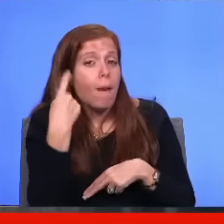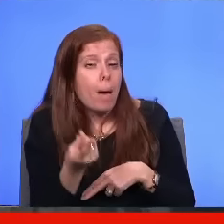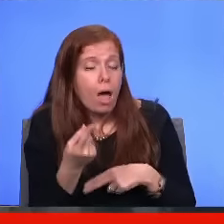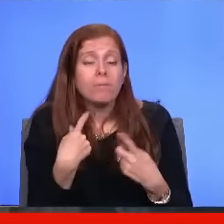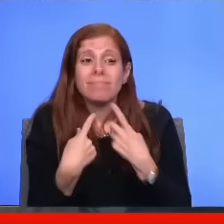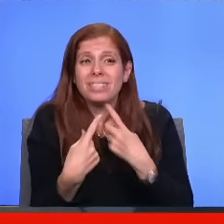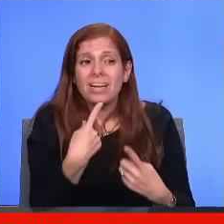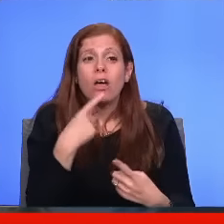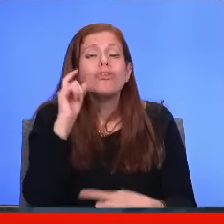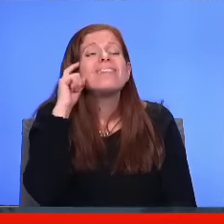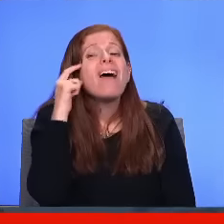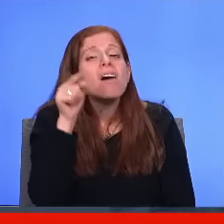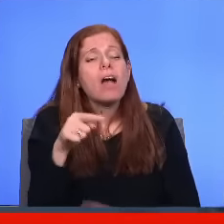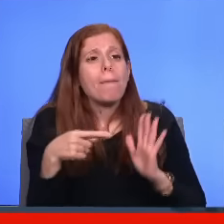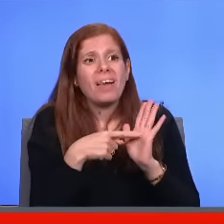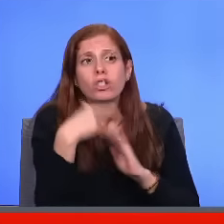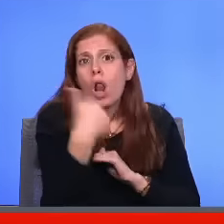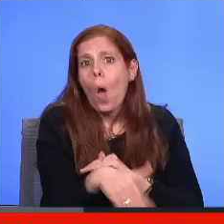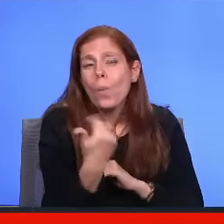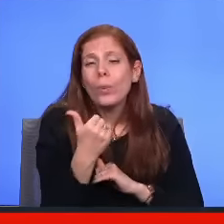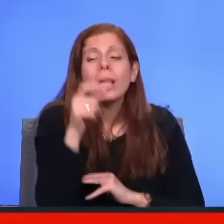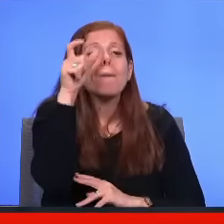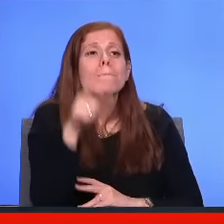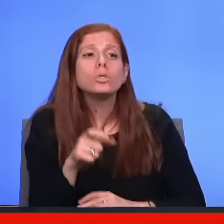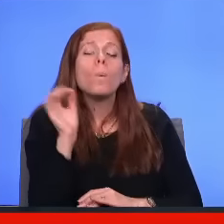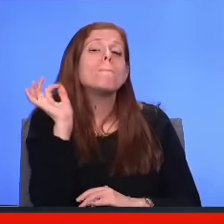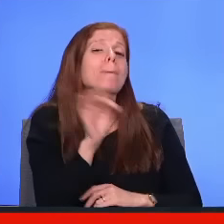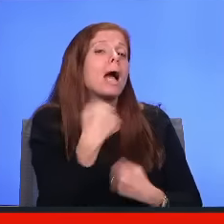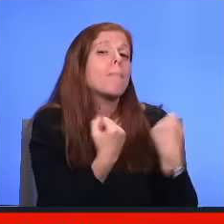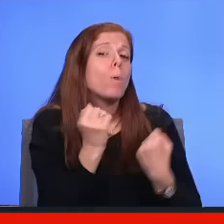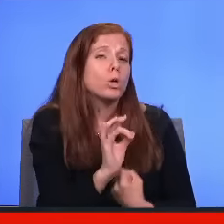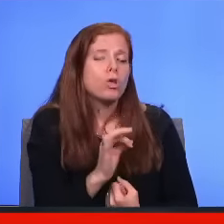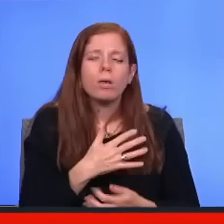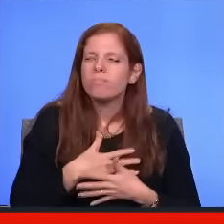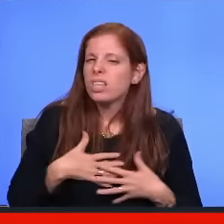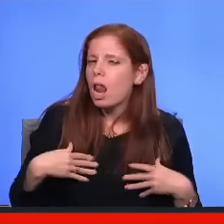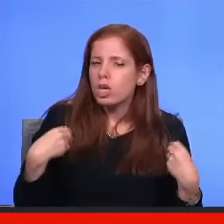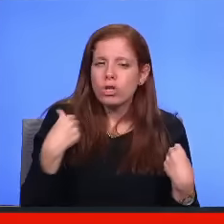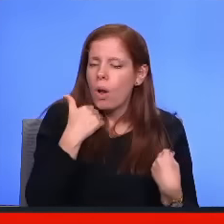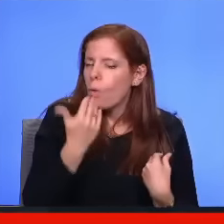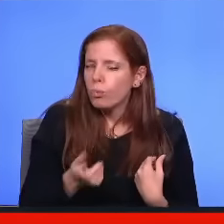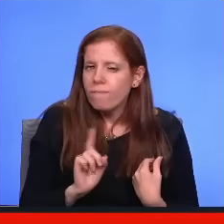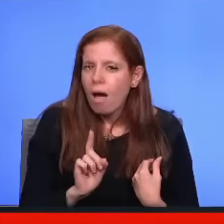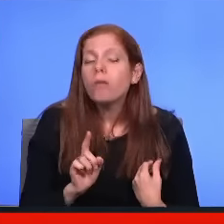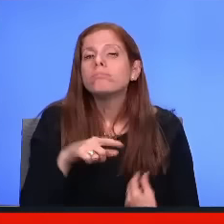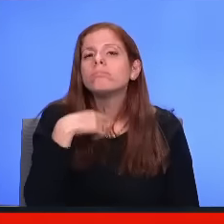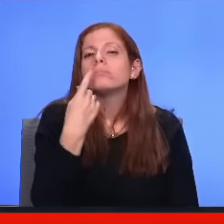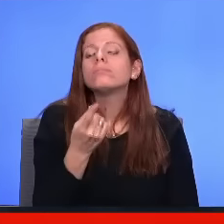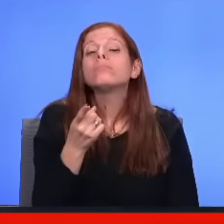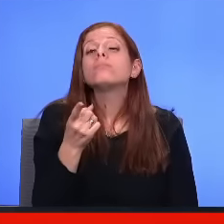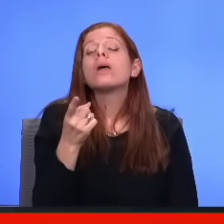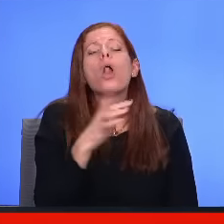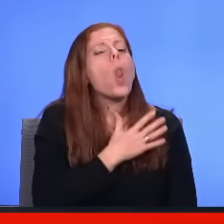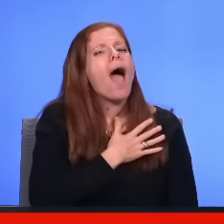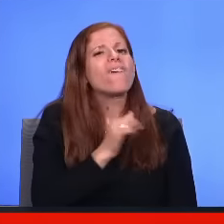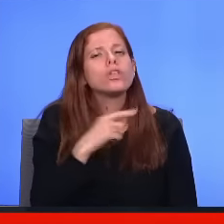שהיא דאגה לה מכיוון שלאחרונה מישהו פגע במ מכוניתה היייתה לי הרגשה לא טובה לגביה בזמן האחרון היא אמרה לא אהבתי שהיא